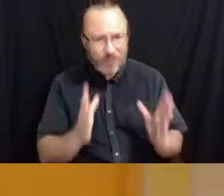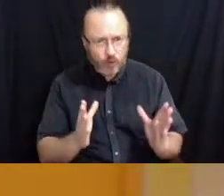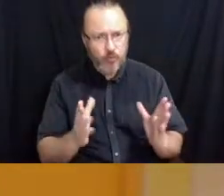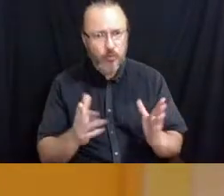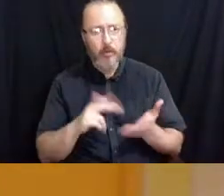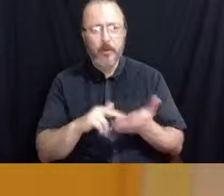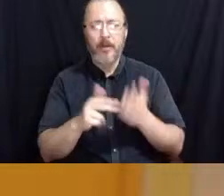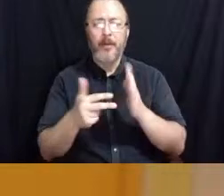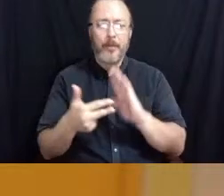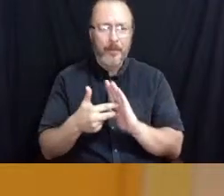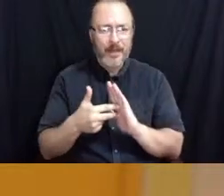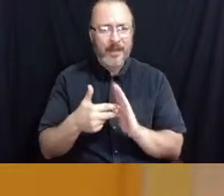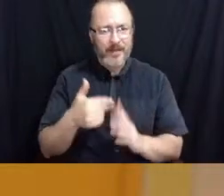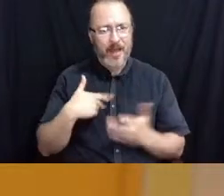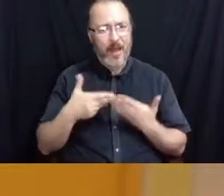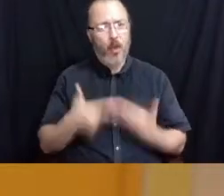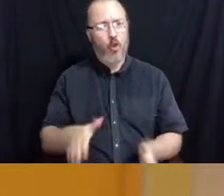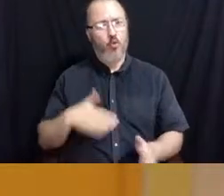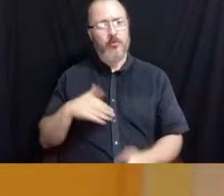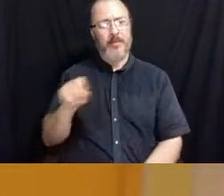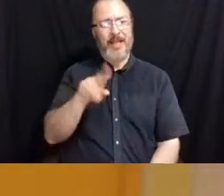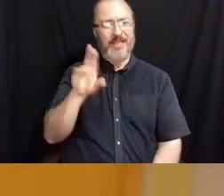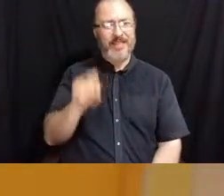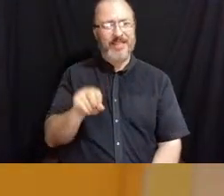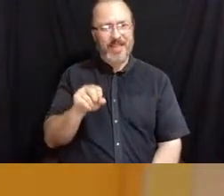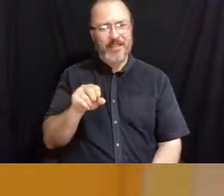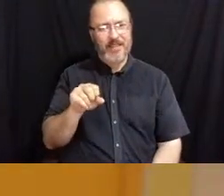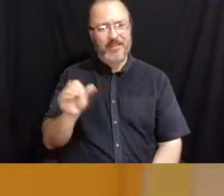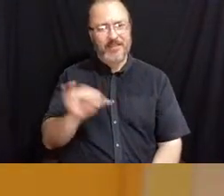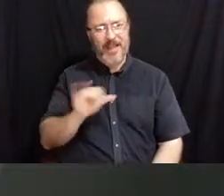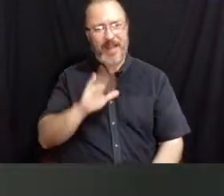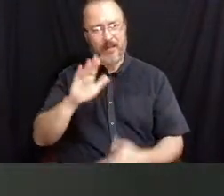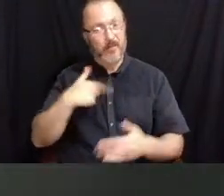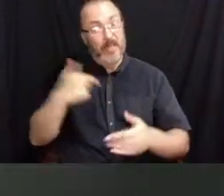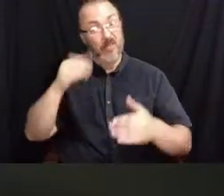plus une maîtresse d'école omnisciente.